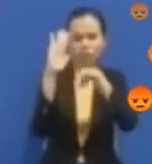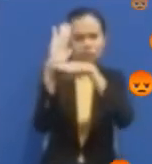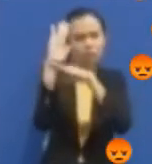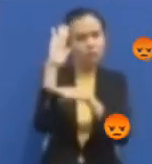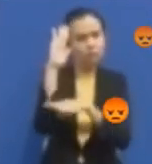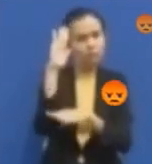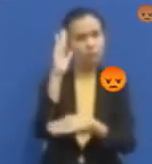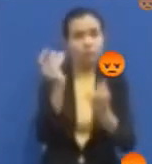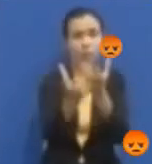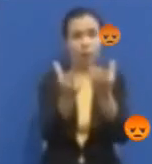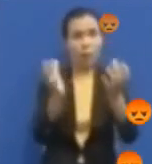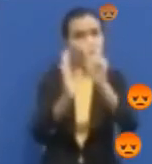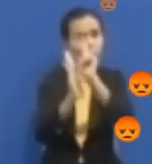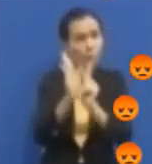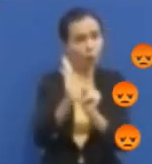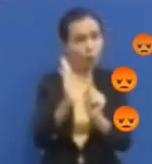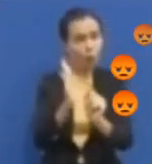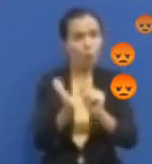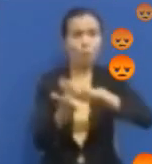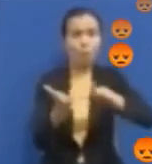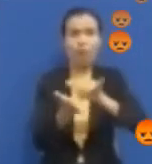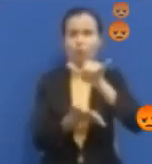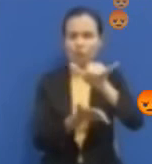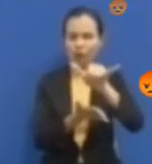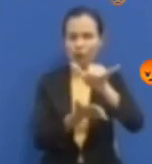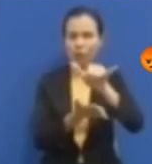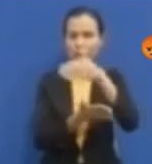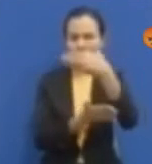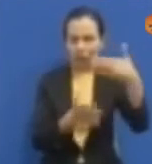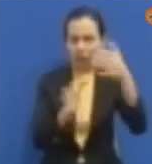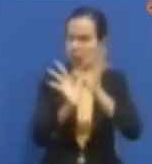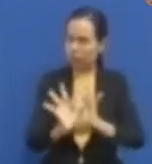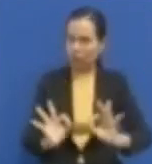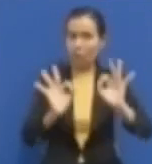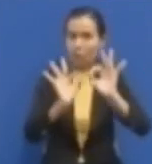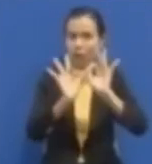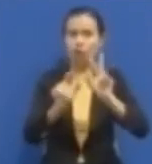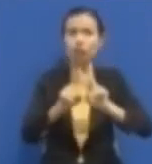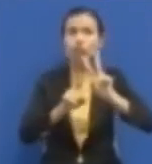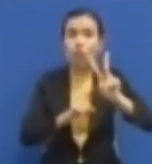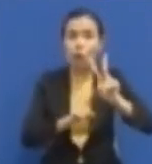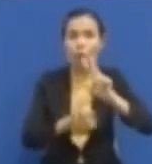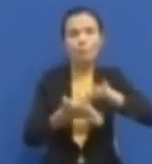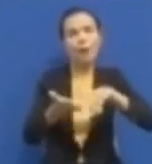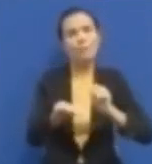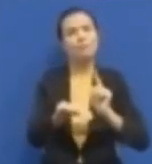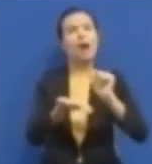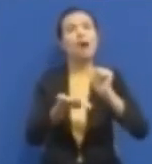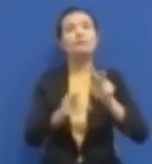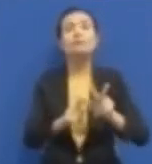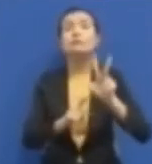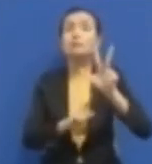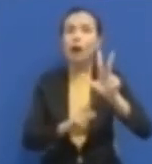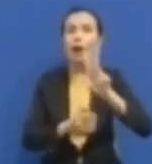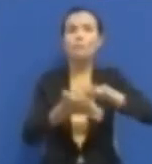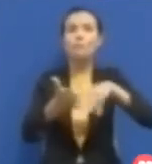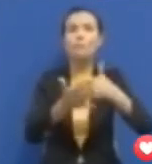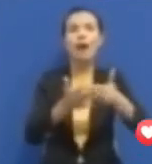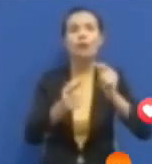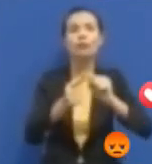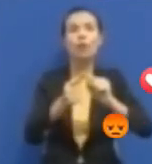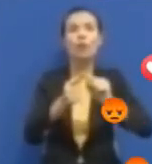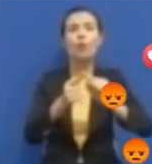ามรัฐธรรมนูญยุทธศาสตร์ชาติถือว่าสำคัญที่สุดแล้วก็รองลงมาก็เป็นแผนแม่บทและตามด้วยแผนปฏิบัติราชการกระทรว